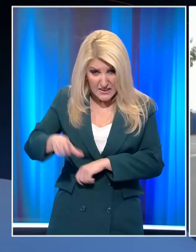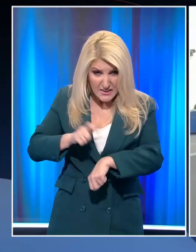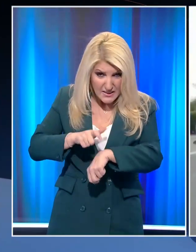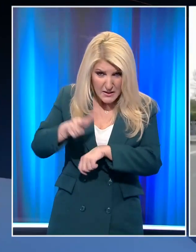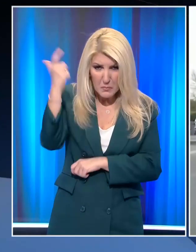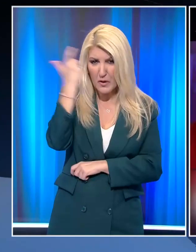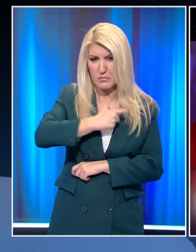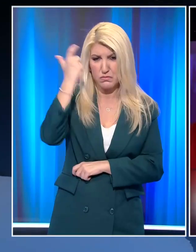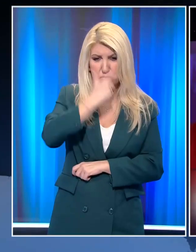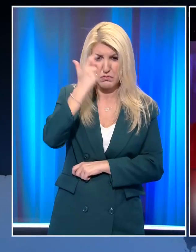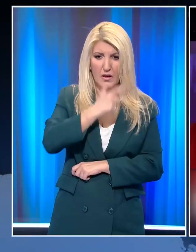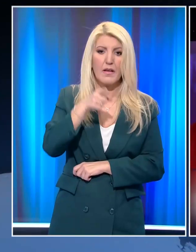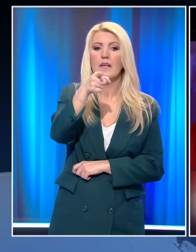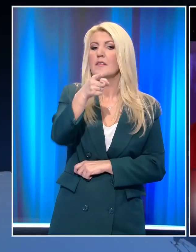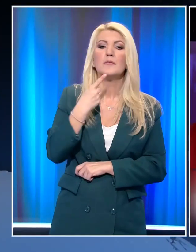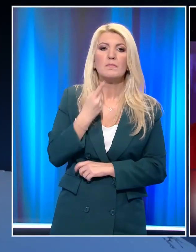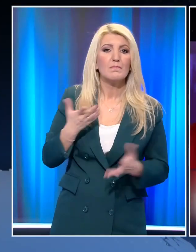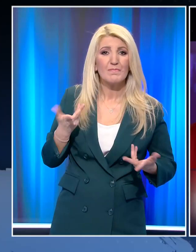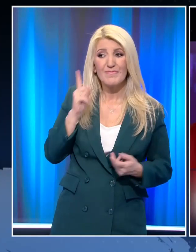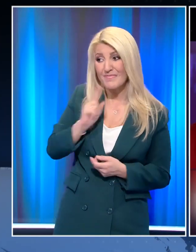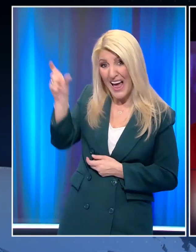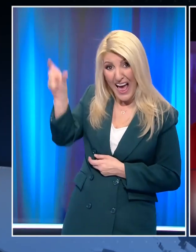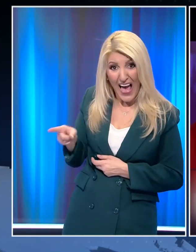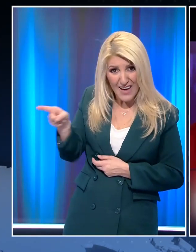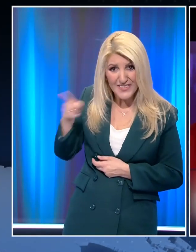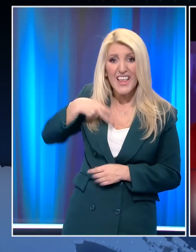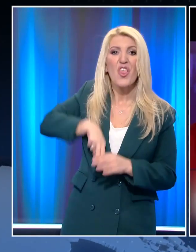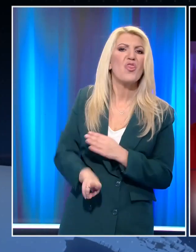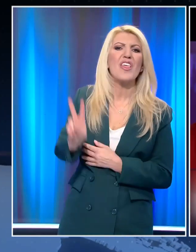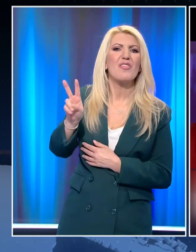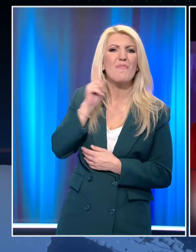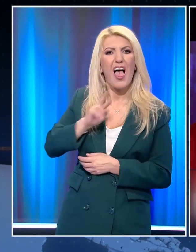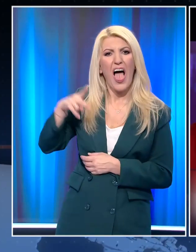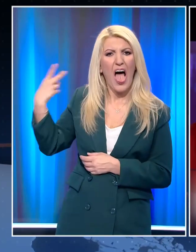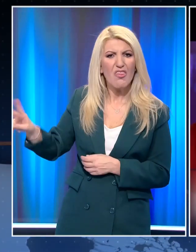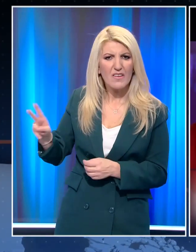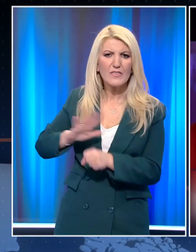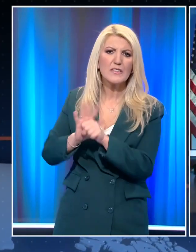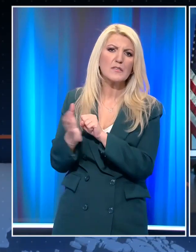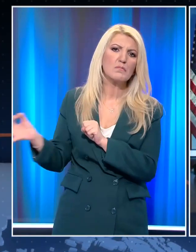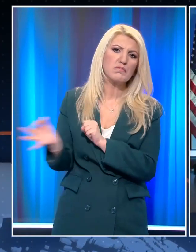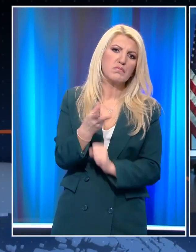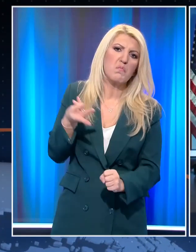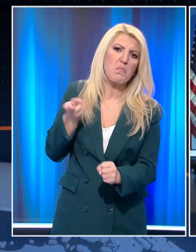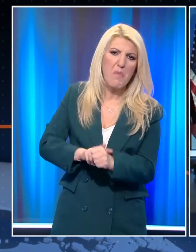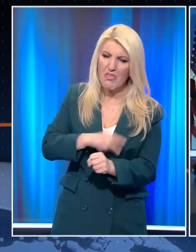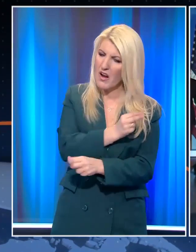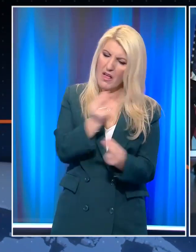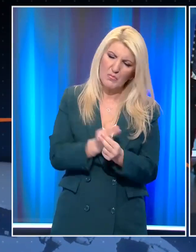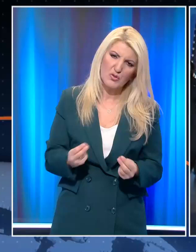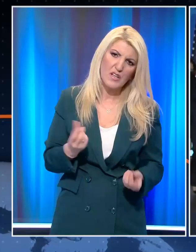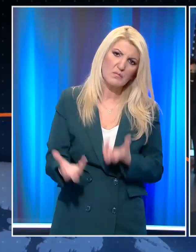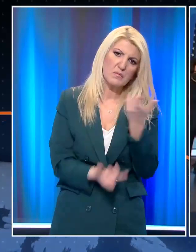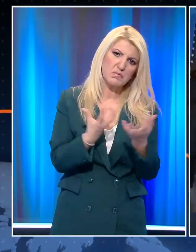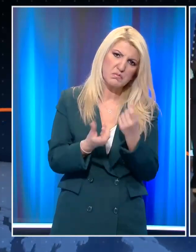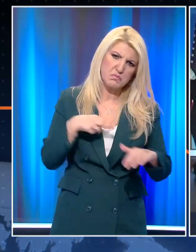τους ανθρώπους. Kelsey picked up her twin sister's ashes at a contactless drive-thru. Ο Τζο Μπάιντεν υποσχέθηκε να